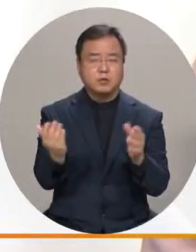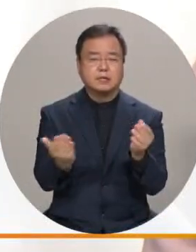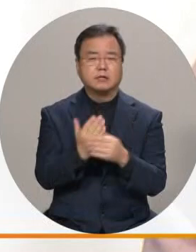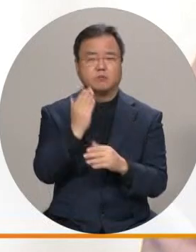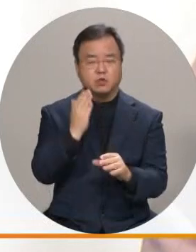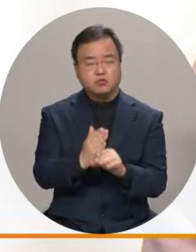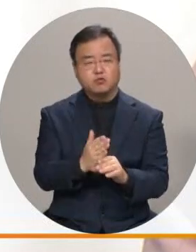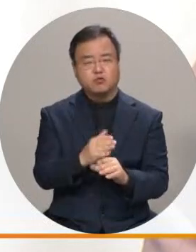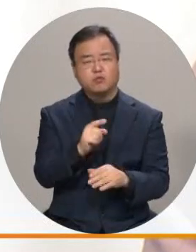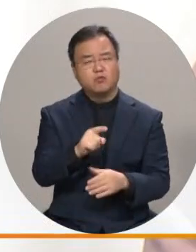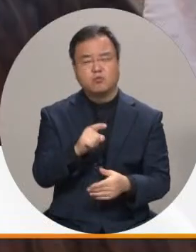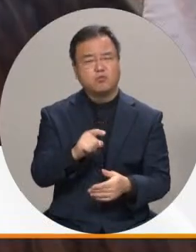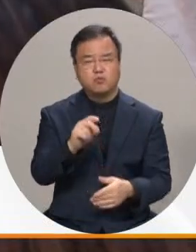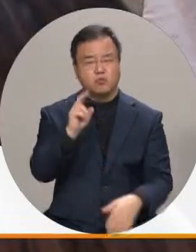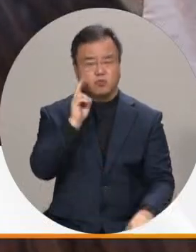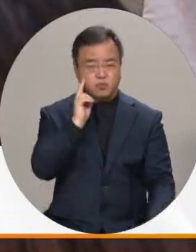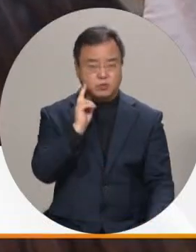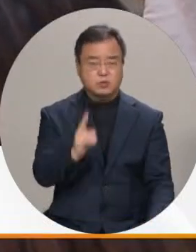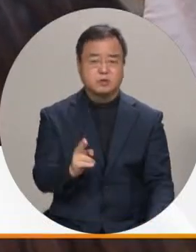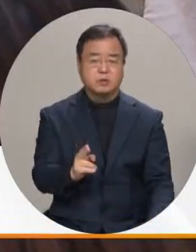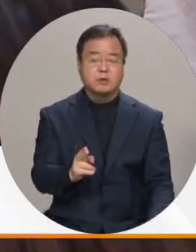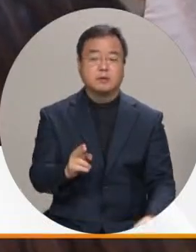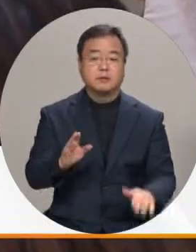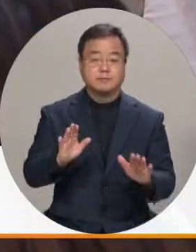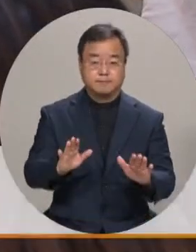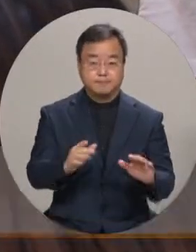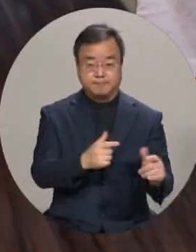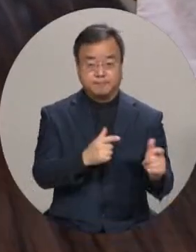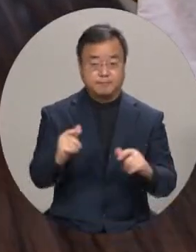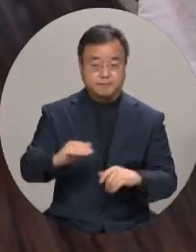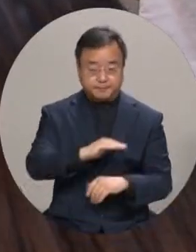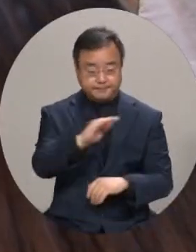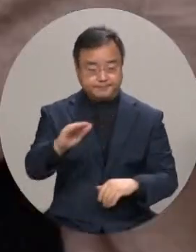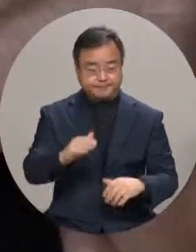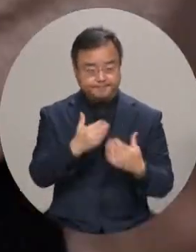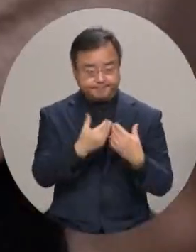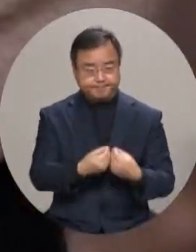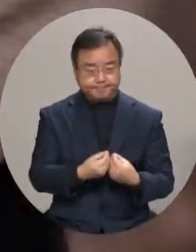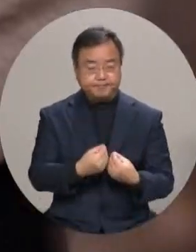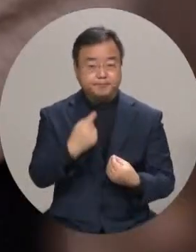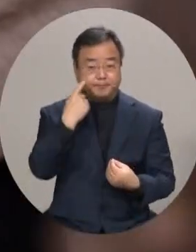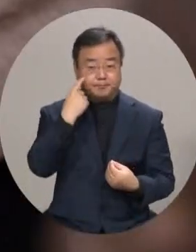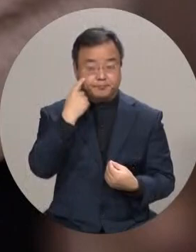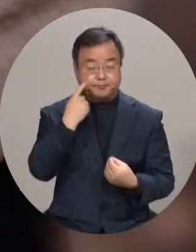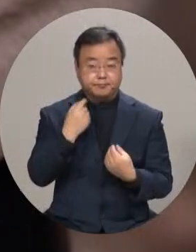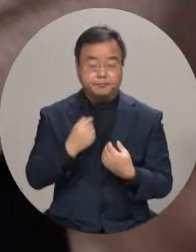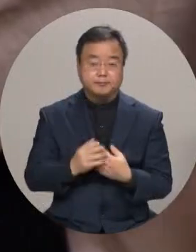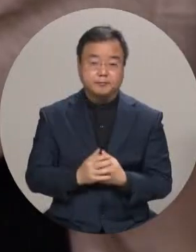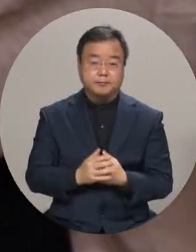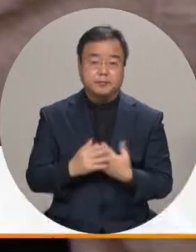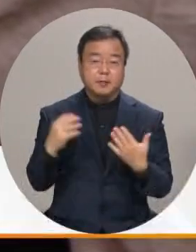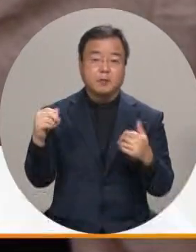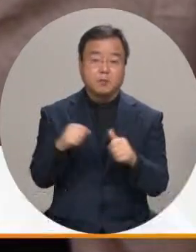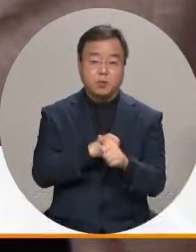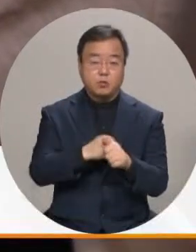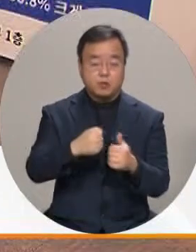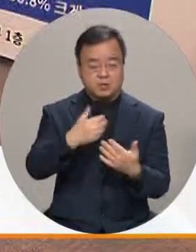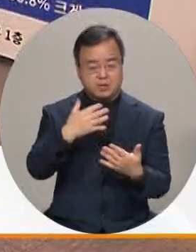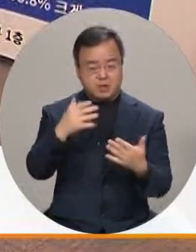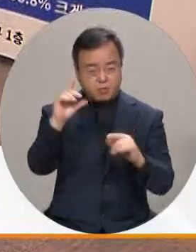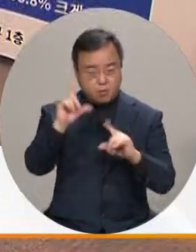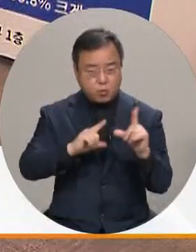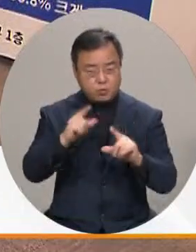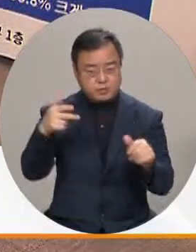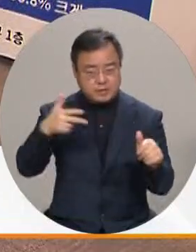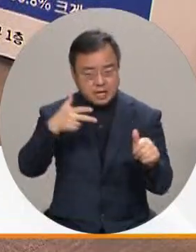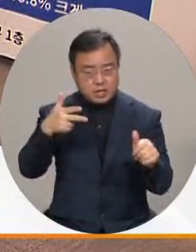더 심각한 그 현상입니다. 이런 것들 저희가 사례로 많이 볼수 있는데, 왜 이런 거 있잖아요. 폭행 장면이 촬영되고